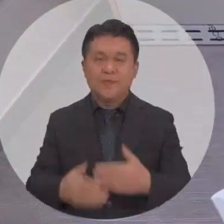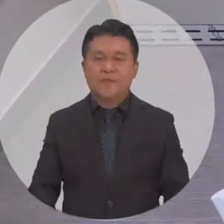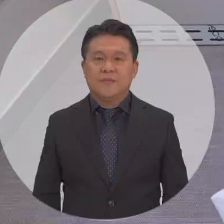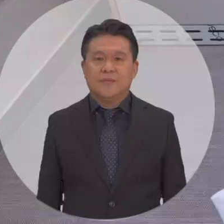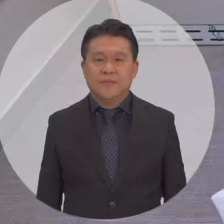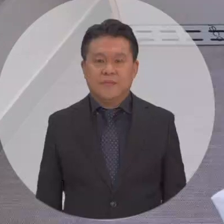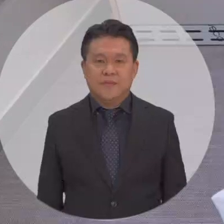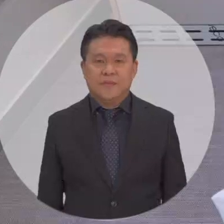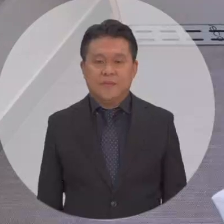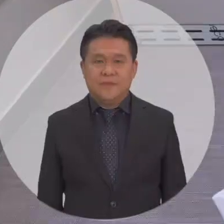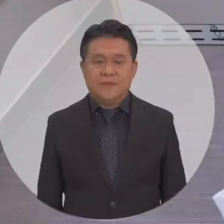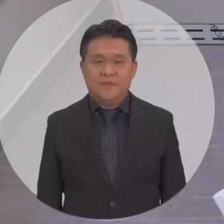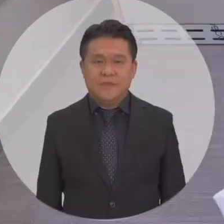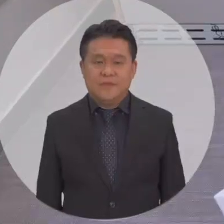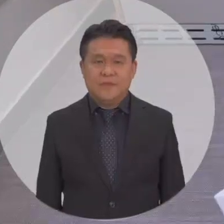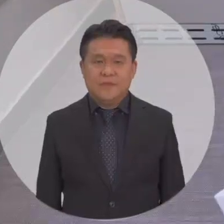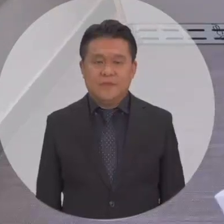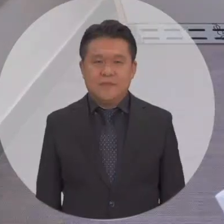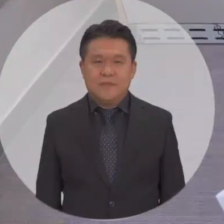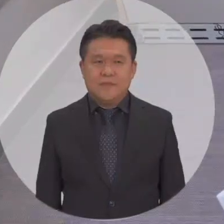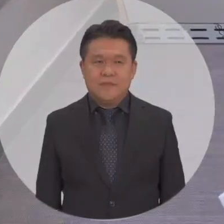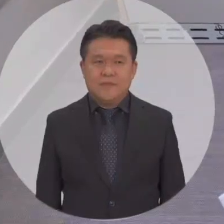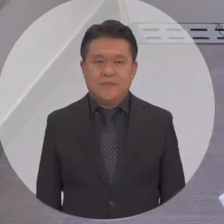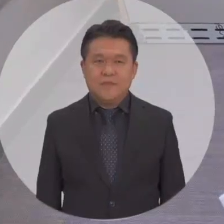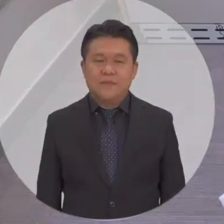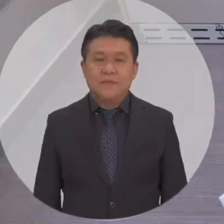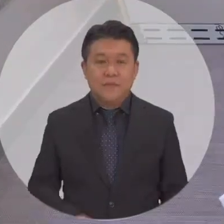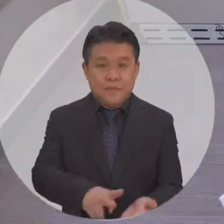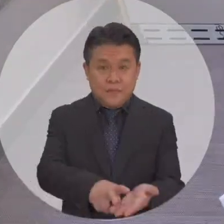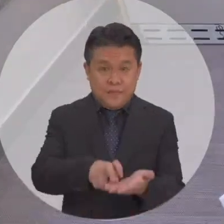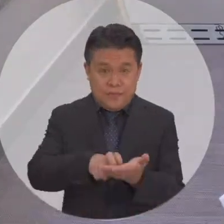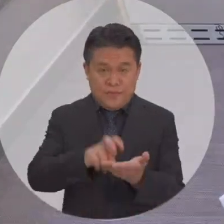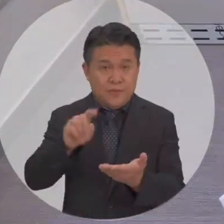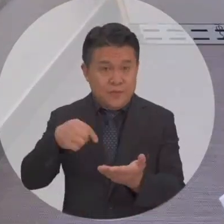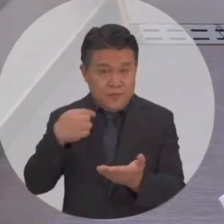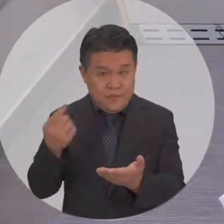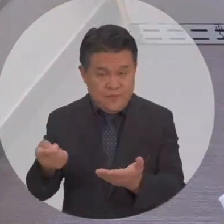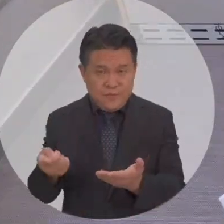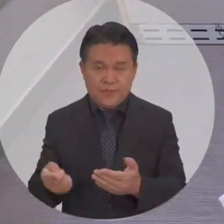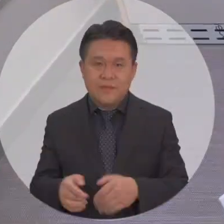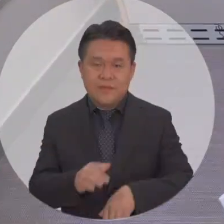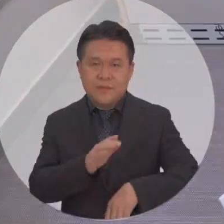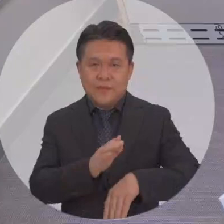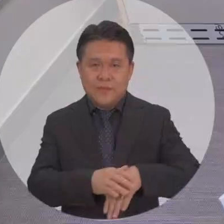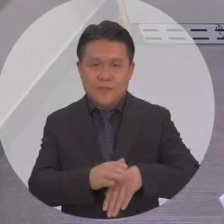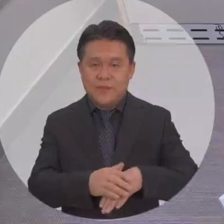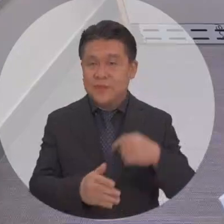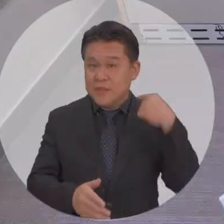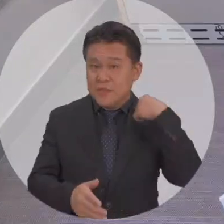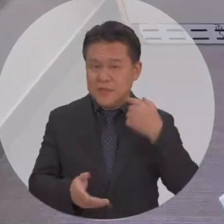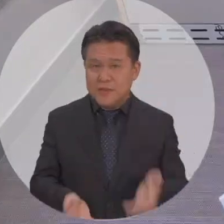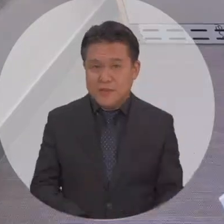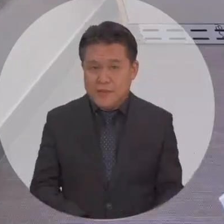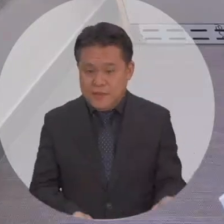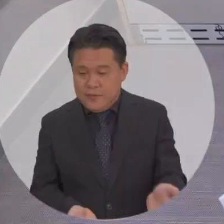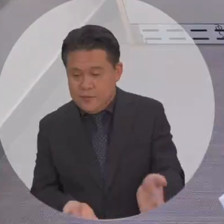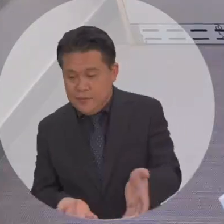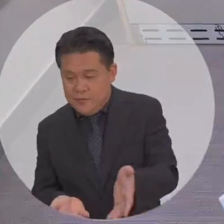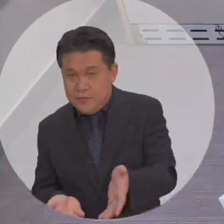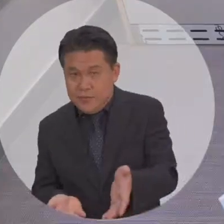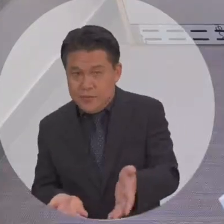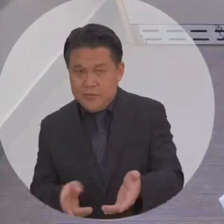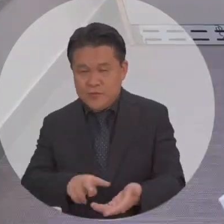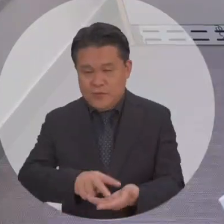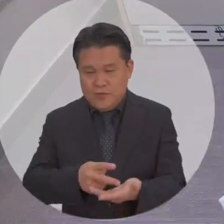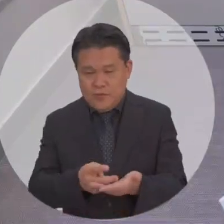가슴에 올려놓습니다. 양 무릎을 살짝 굽혀준 상태에서 천천히 왼쪽 등을 들어